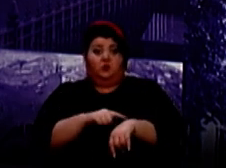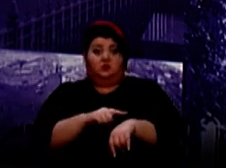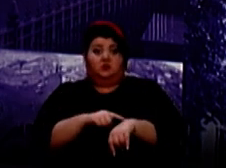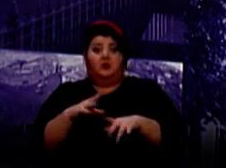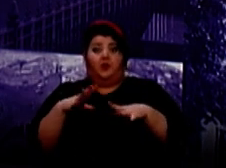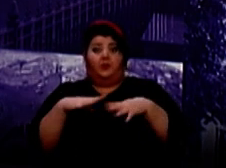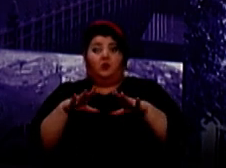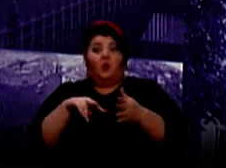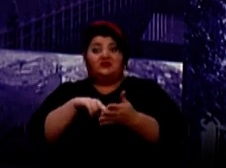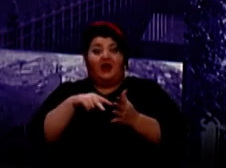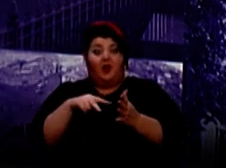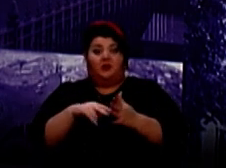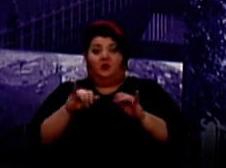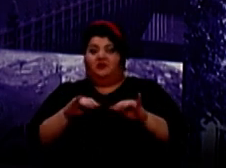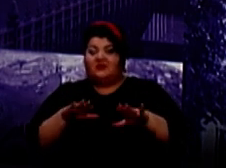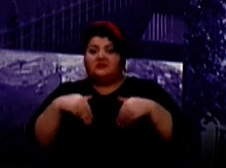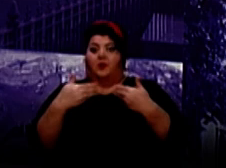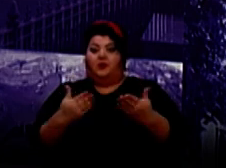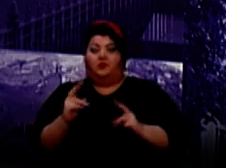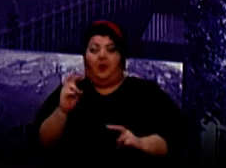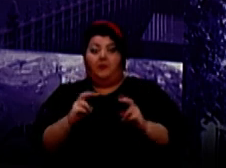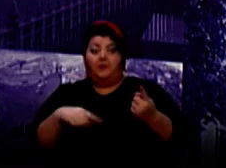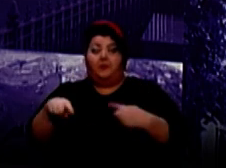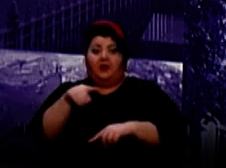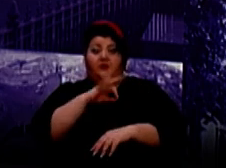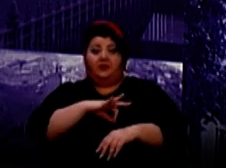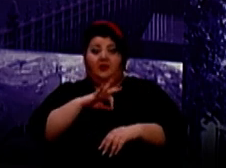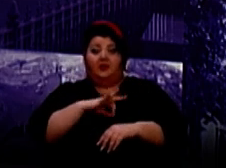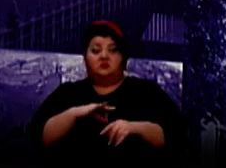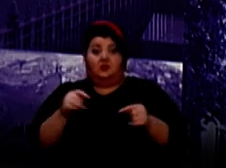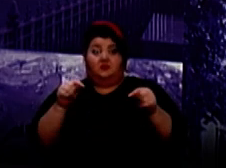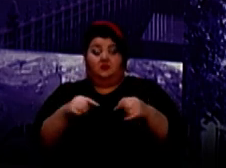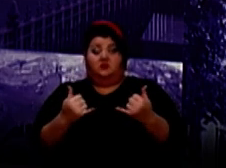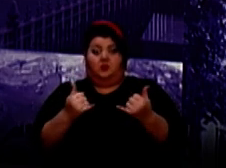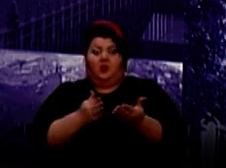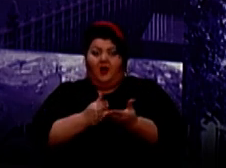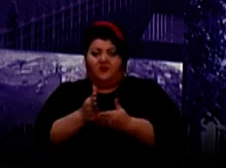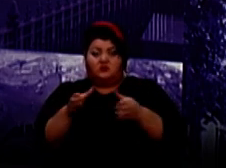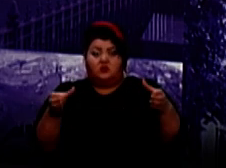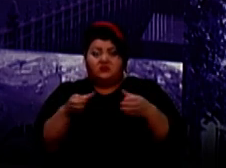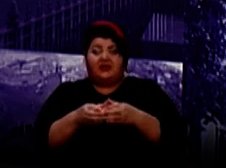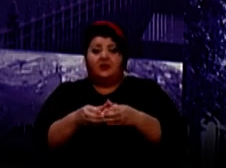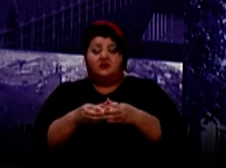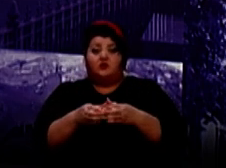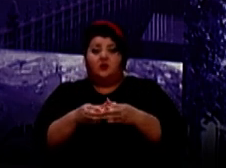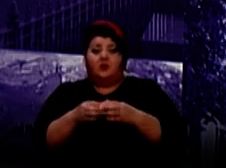було заплановано і запропоновано підприємцям, в даному випадку вузькопрофільному